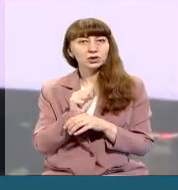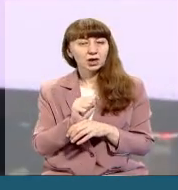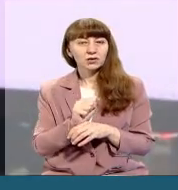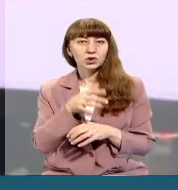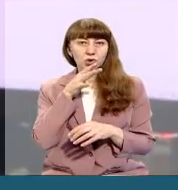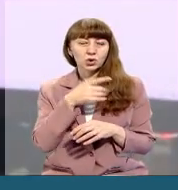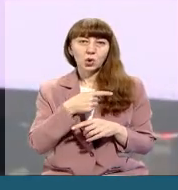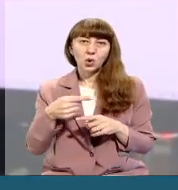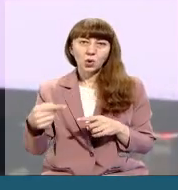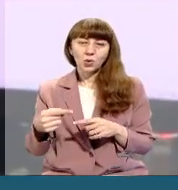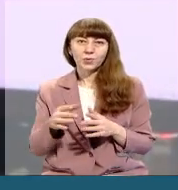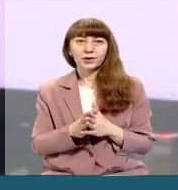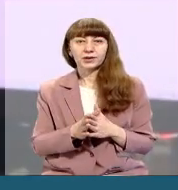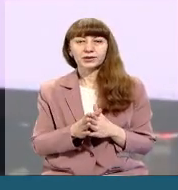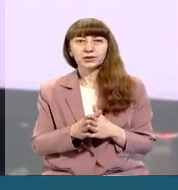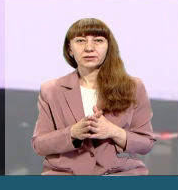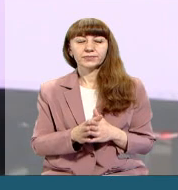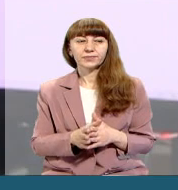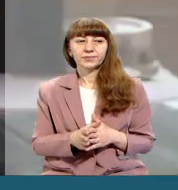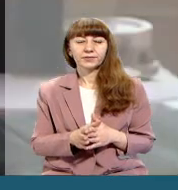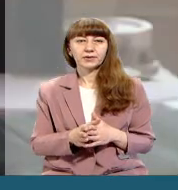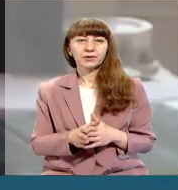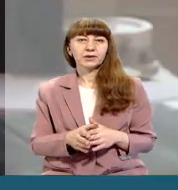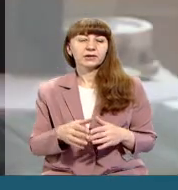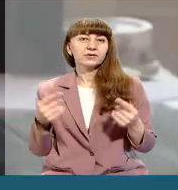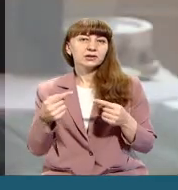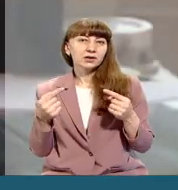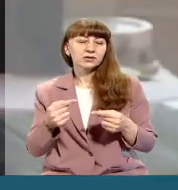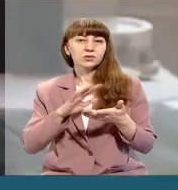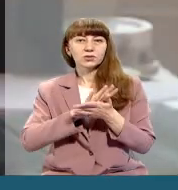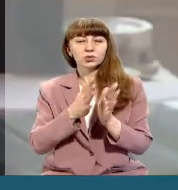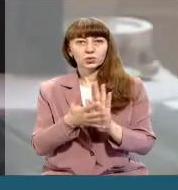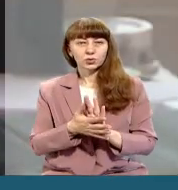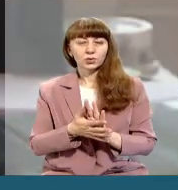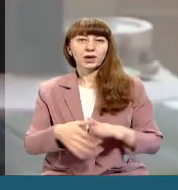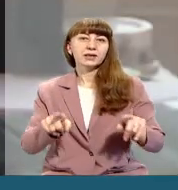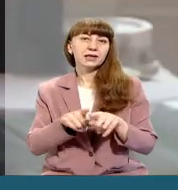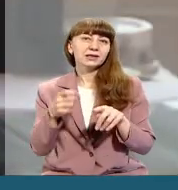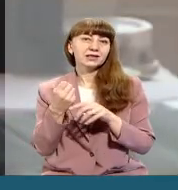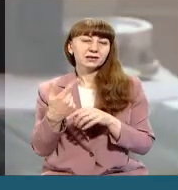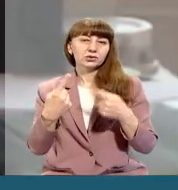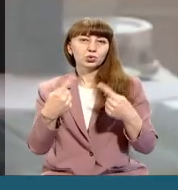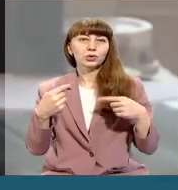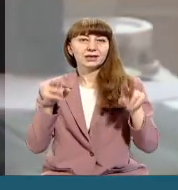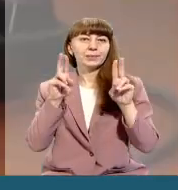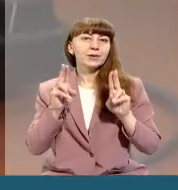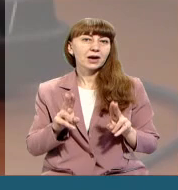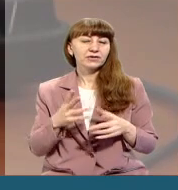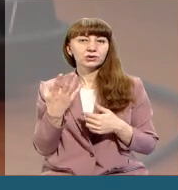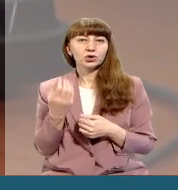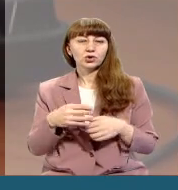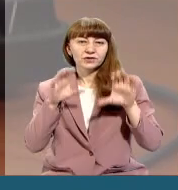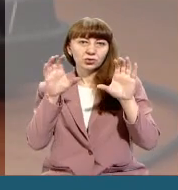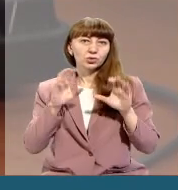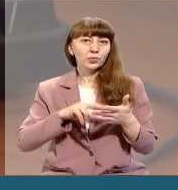сроку сумме и иным условиям потребительского банковского займа в соответствии с условиями А также ряд других ограничений Кроме того в